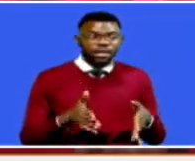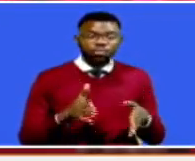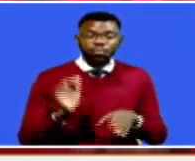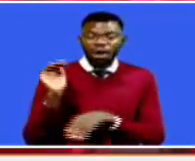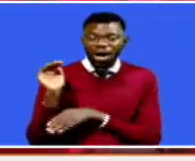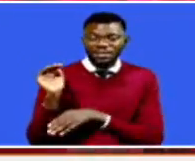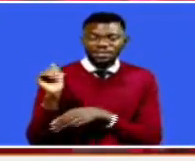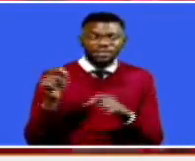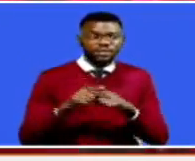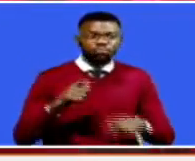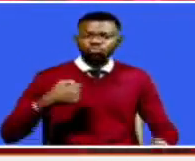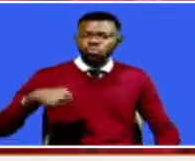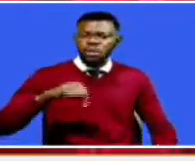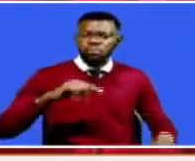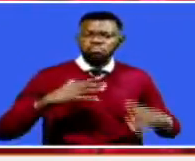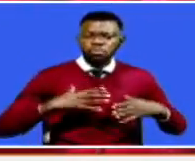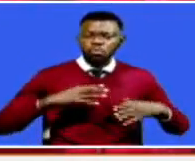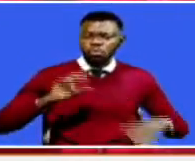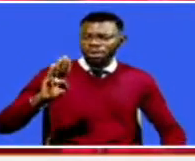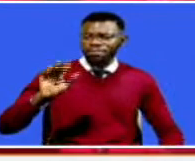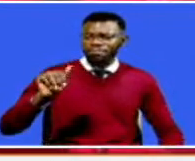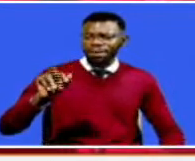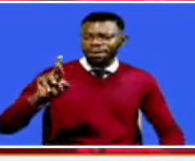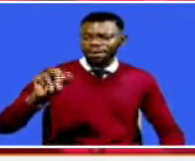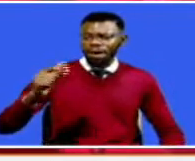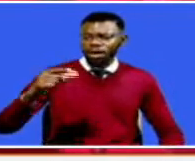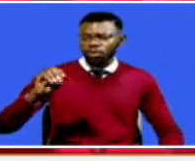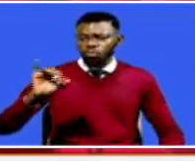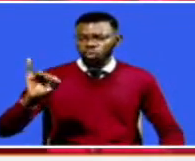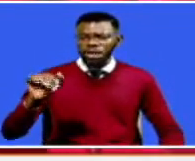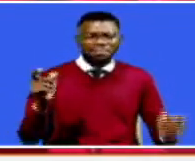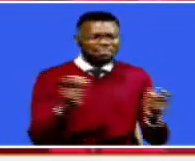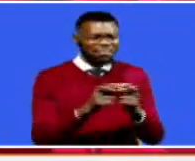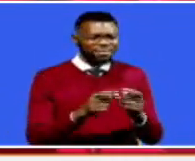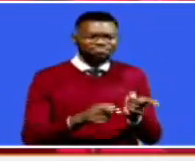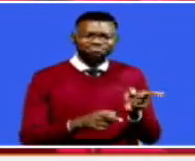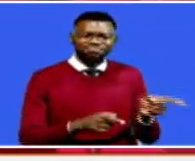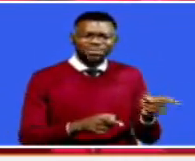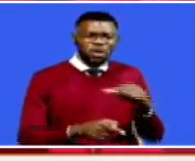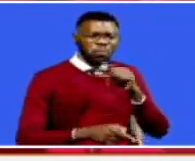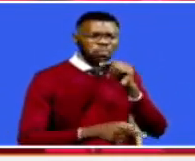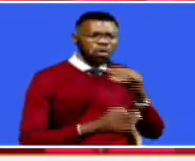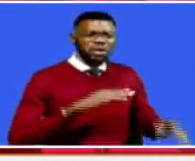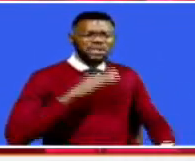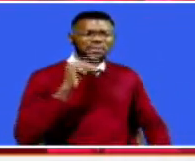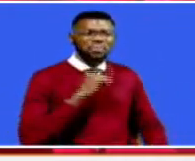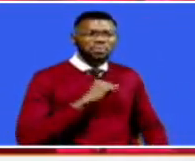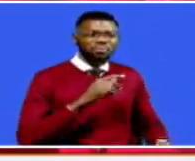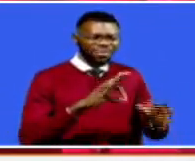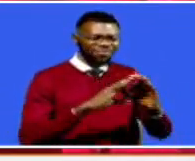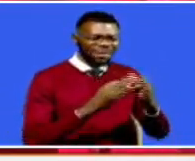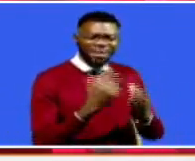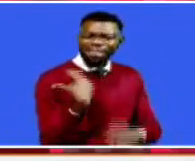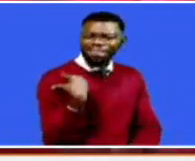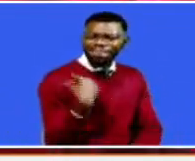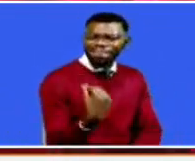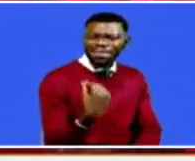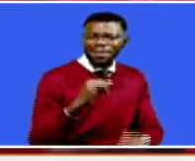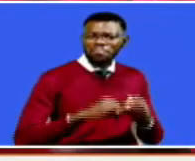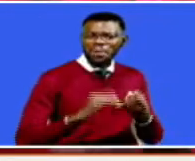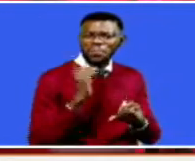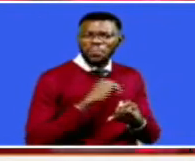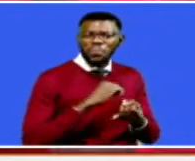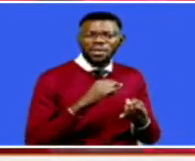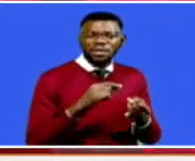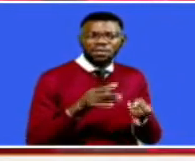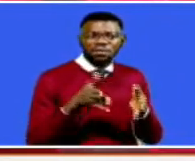sisi kama wakaaji wa Baragoi tuko na maumivu sana. Kupoteza kijana ambaye ameanzisha tu familia yake juzi si jambo ambayo sisi